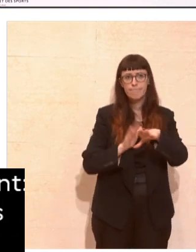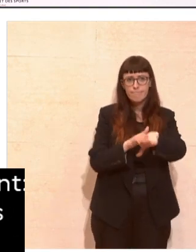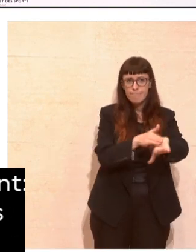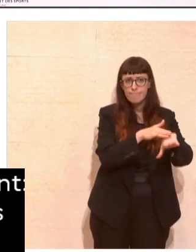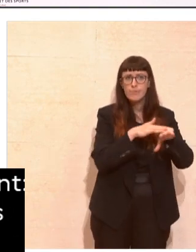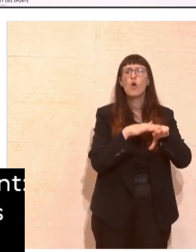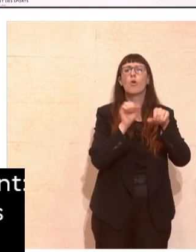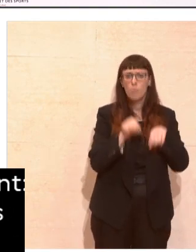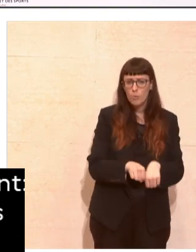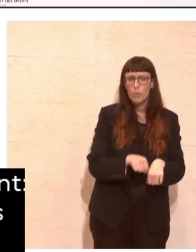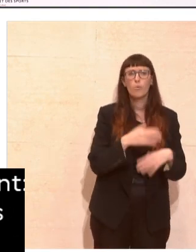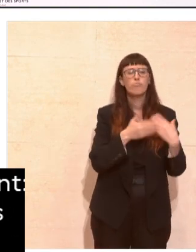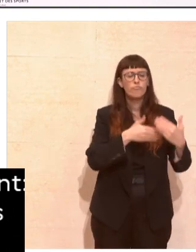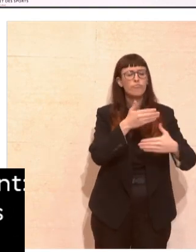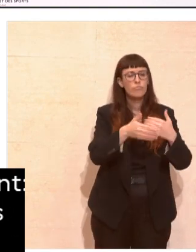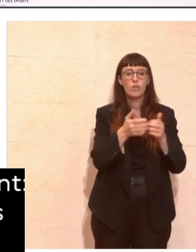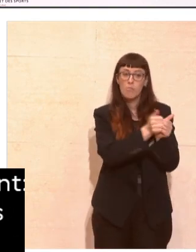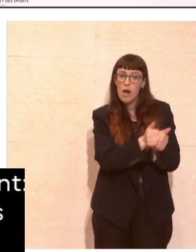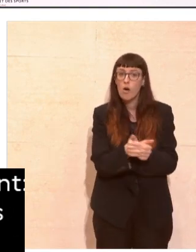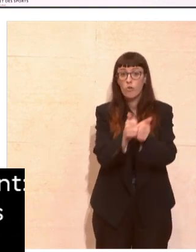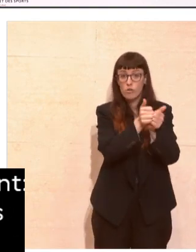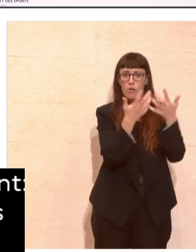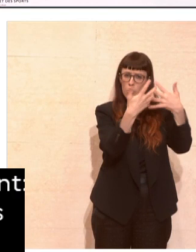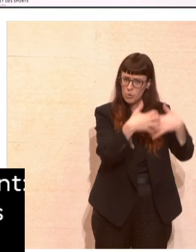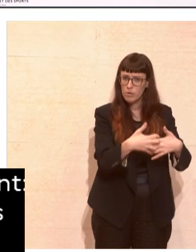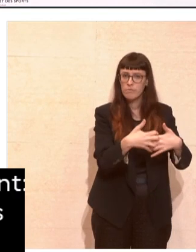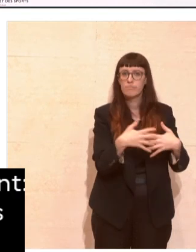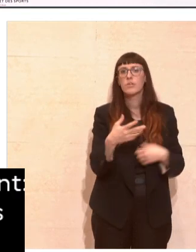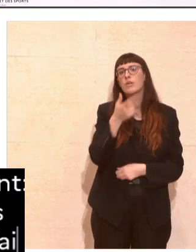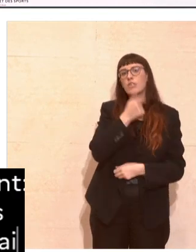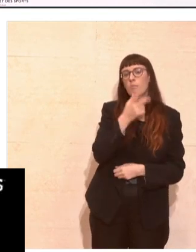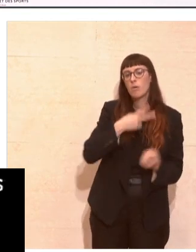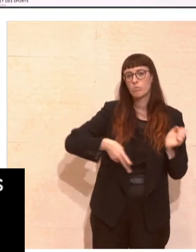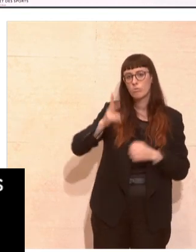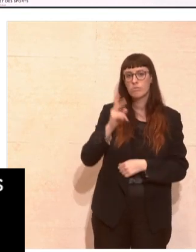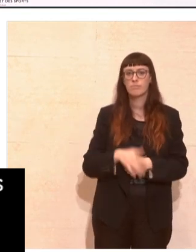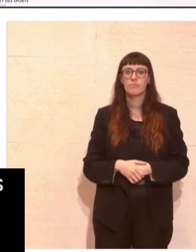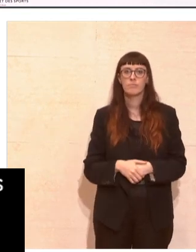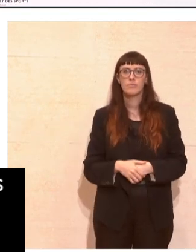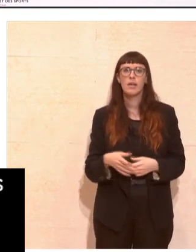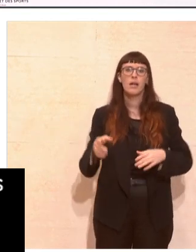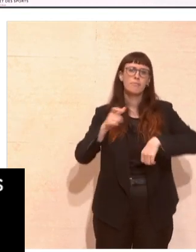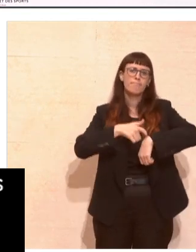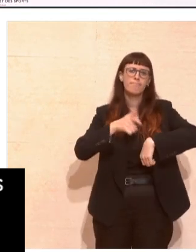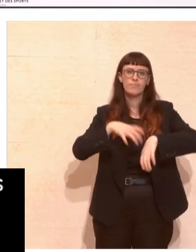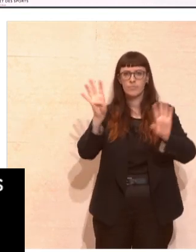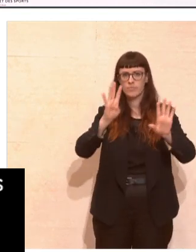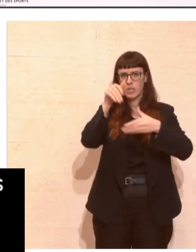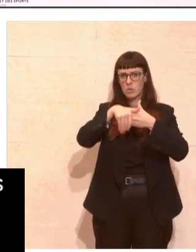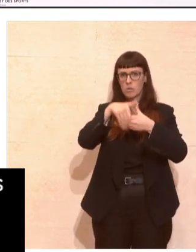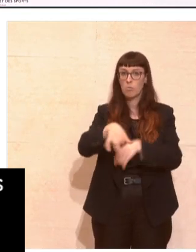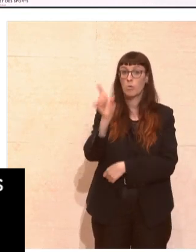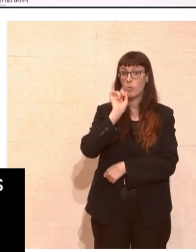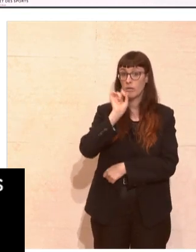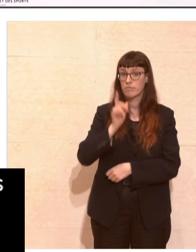qu'ils allaient y arriver, que si tout le monde le faisait, ce serait plus sympa. Et pourquoi est-ce qu'on a pris 21 heures? Parce que, comme